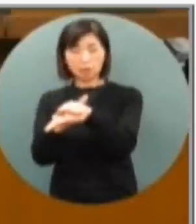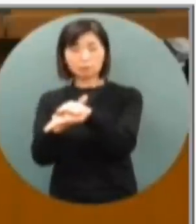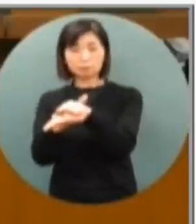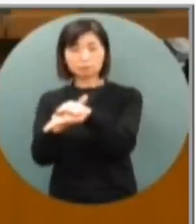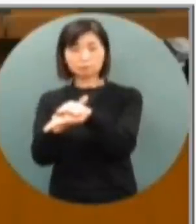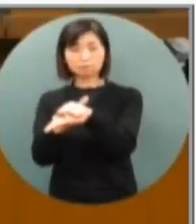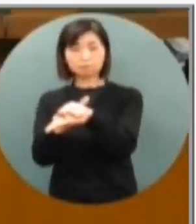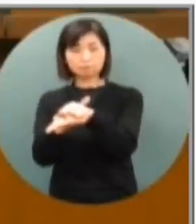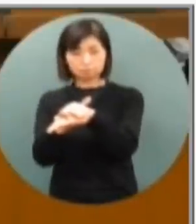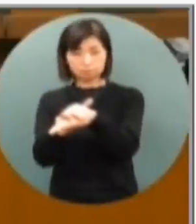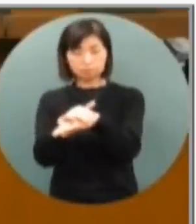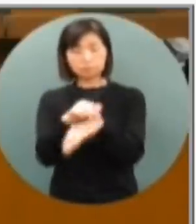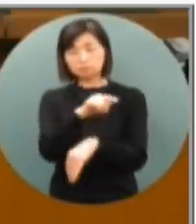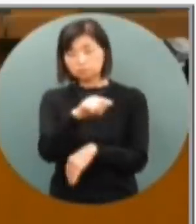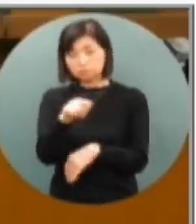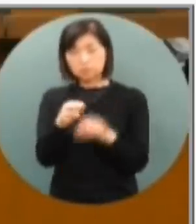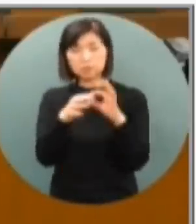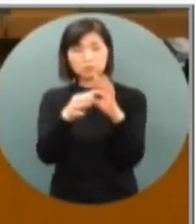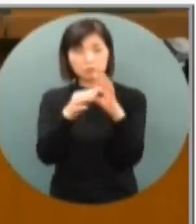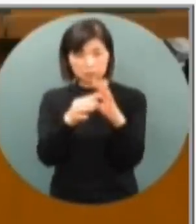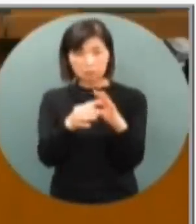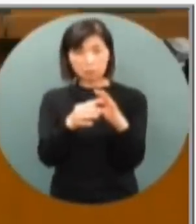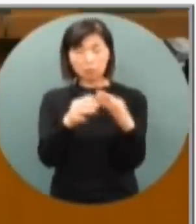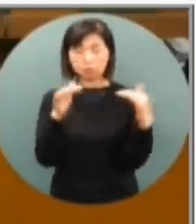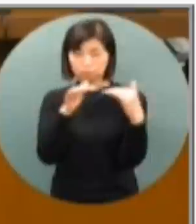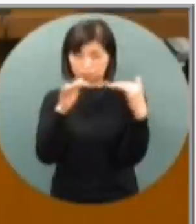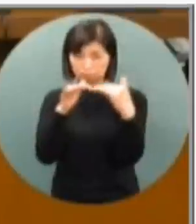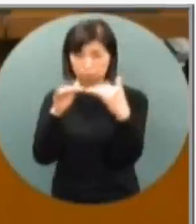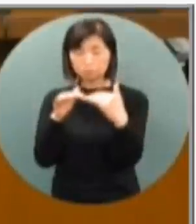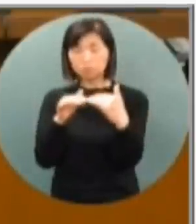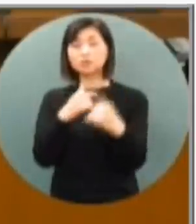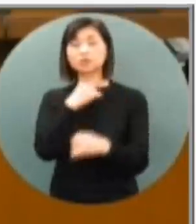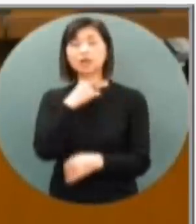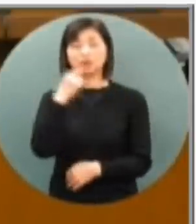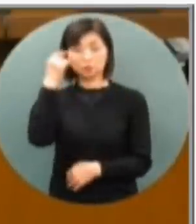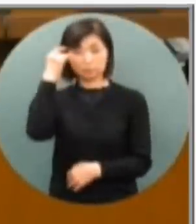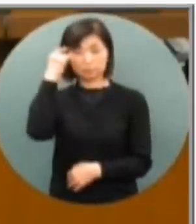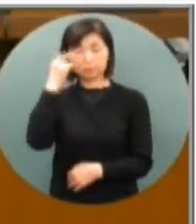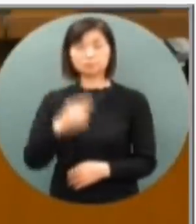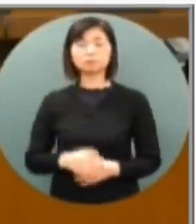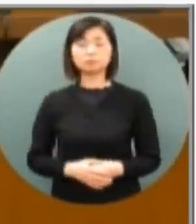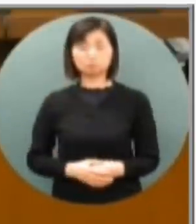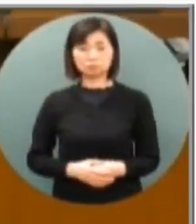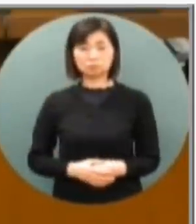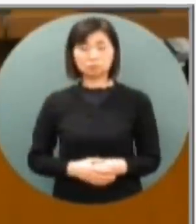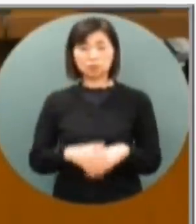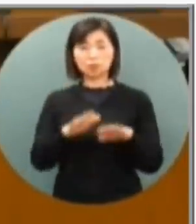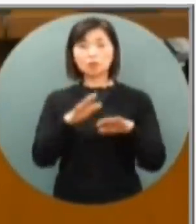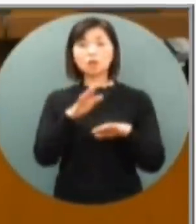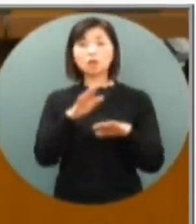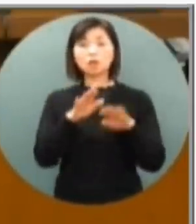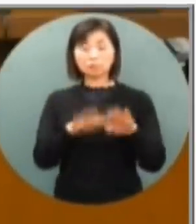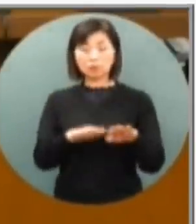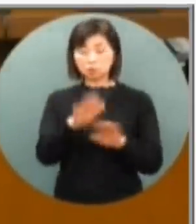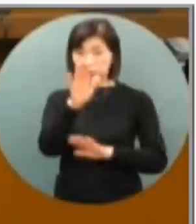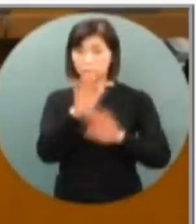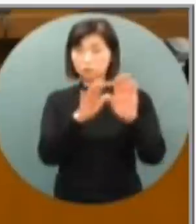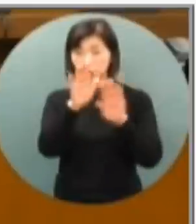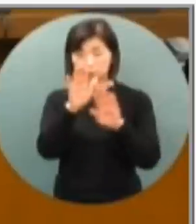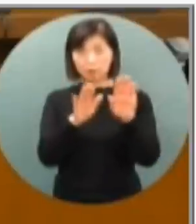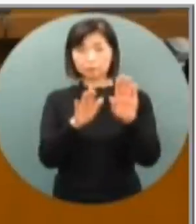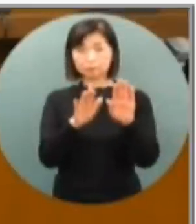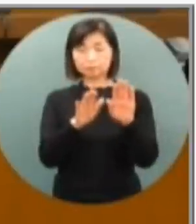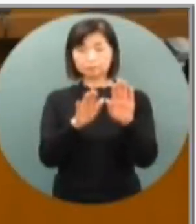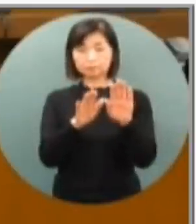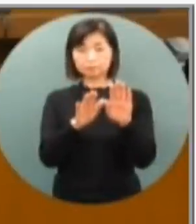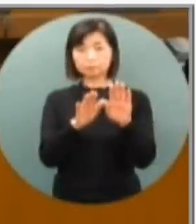まあ、議論を深めていくというふうに考えているところであります。まあ、現状は今それぞれの県でもそ